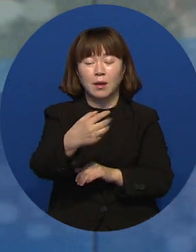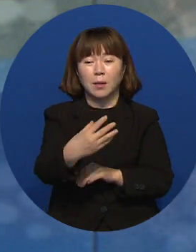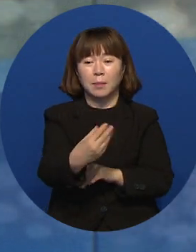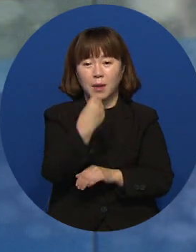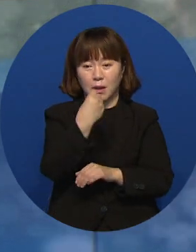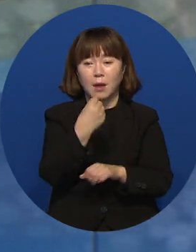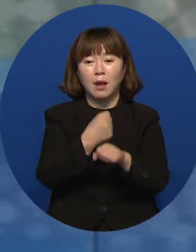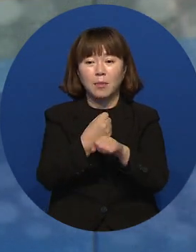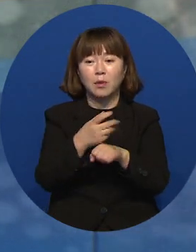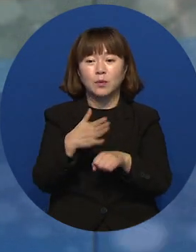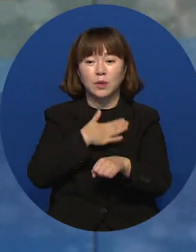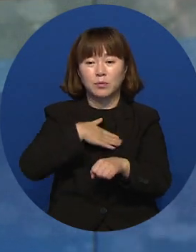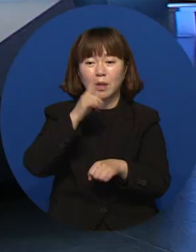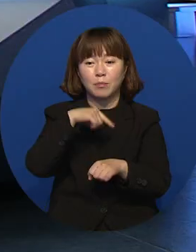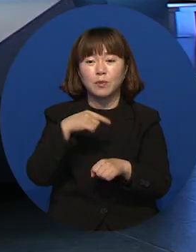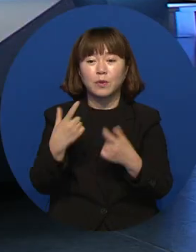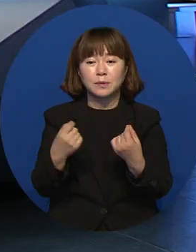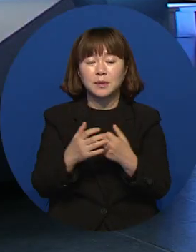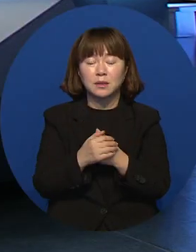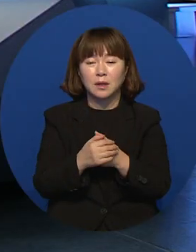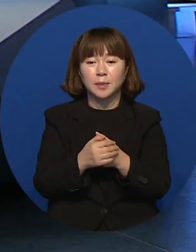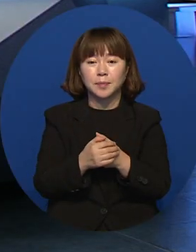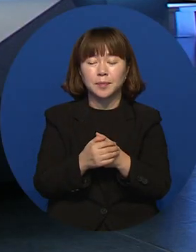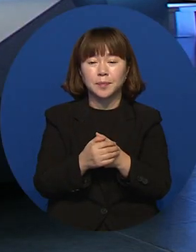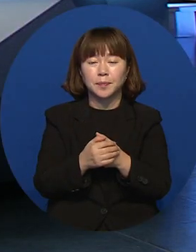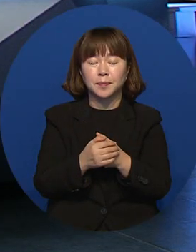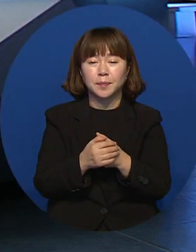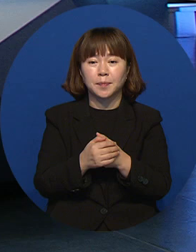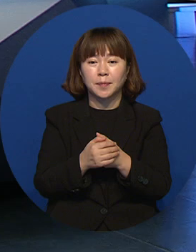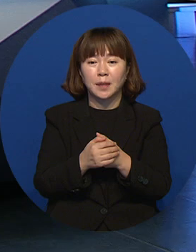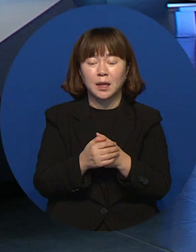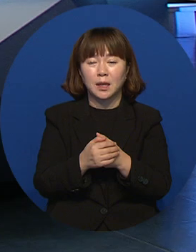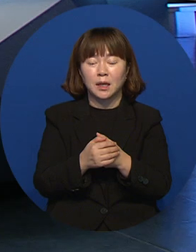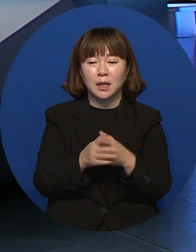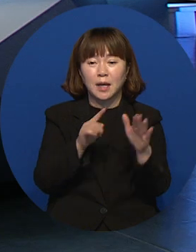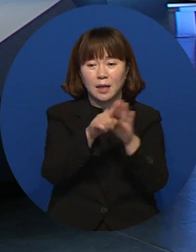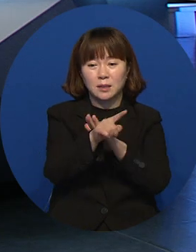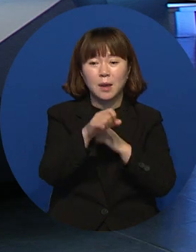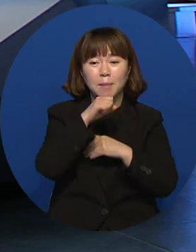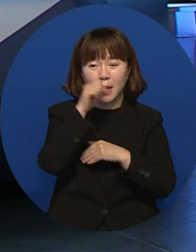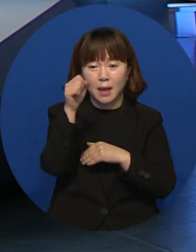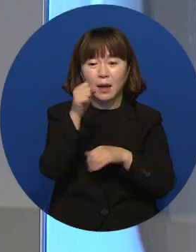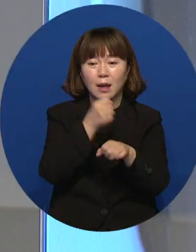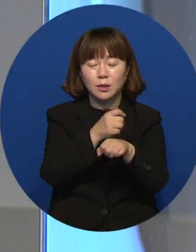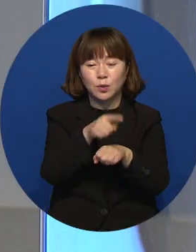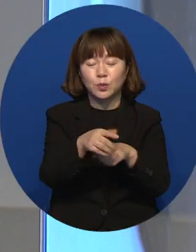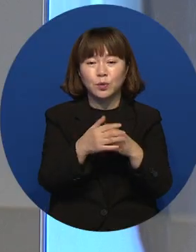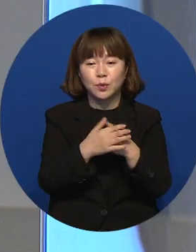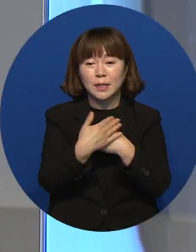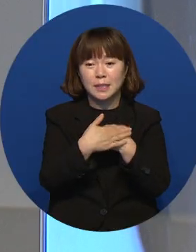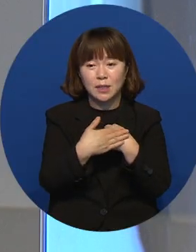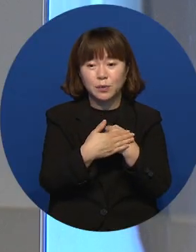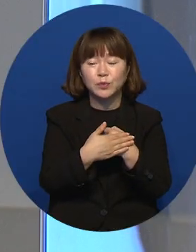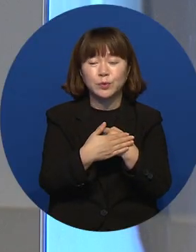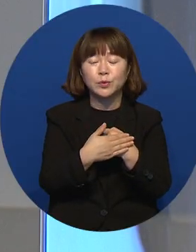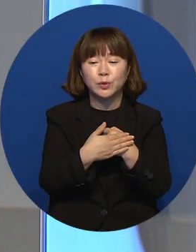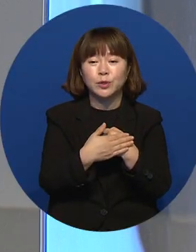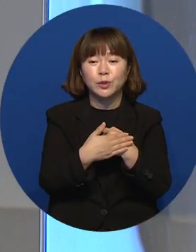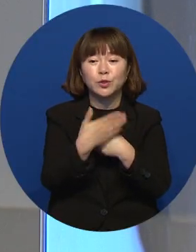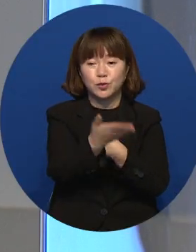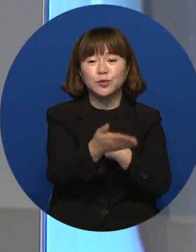패스 라는 게 사실은 그 분들에 대한 어떻게 해도 되겠지만 미 접종 잘되야 대한 어떤 이젠 맞게 하기 위한 어떤